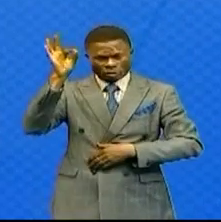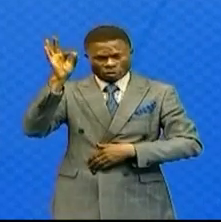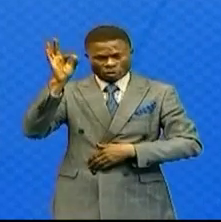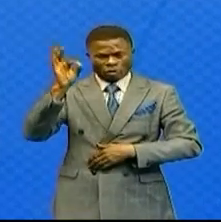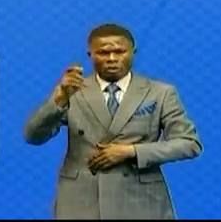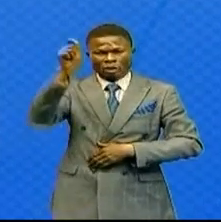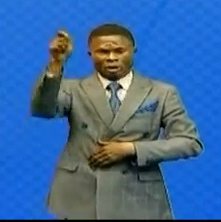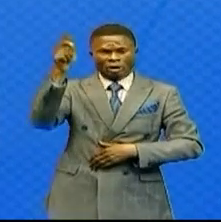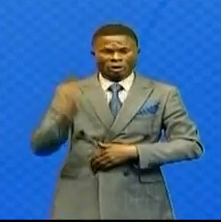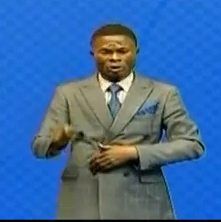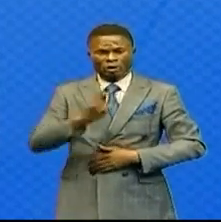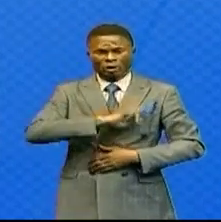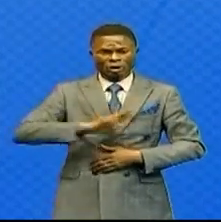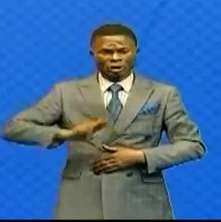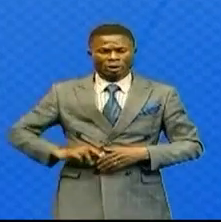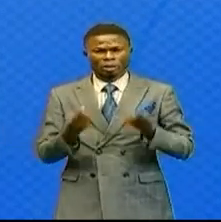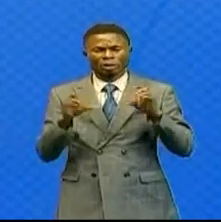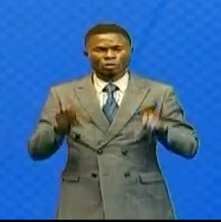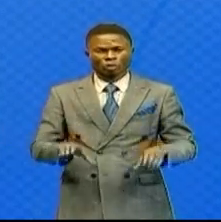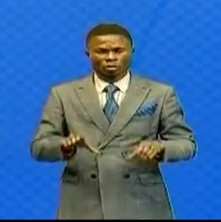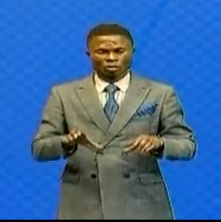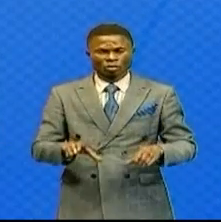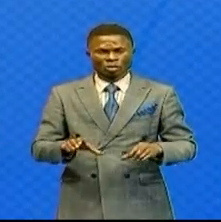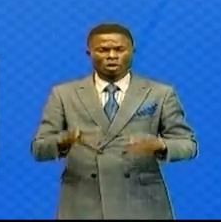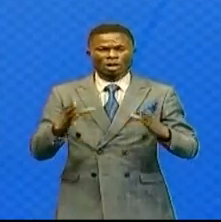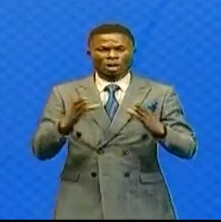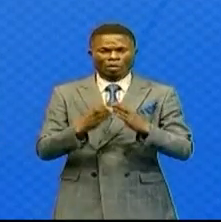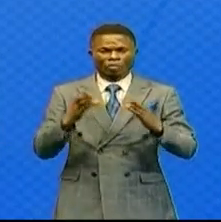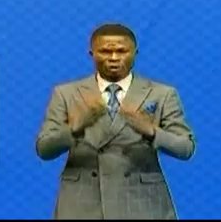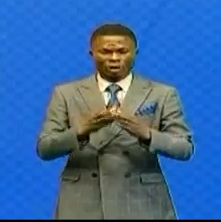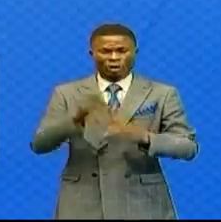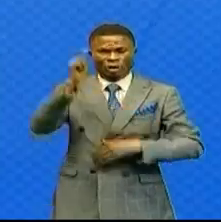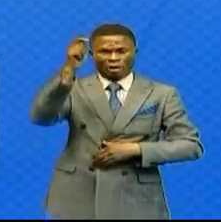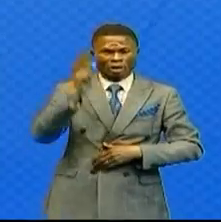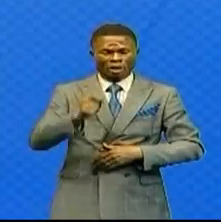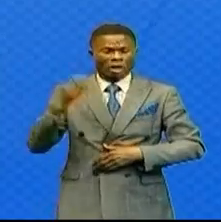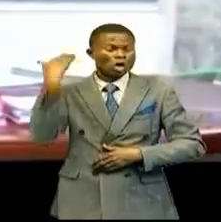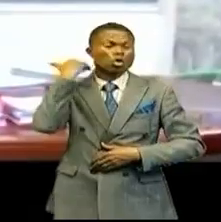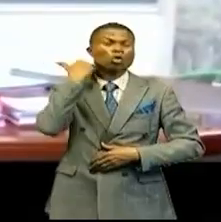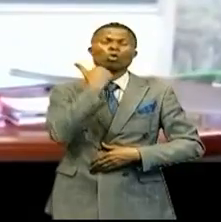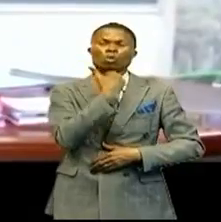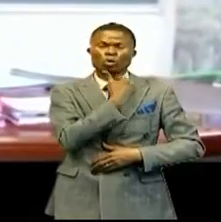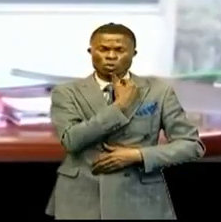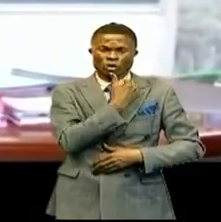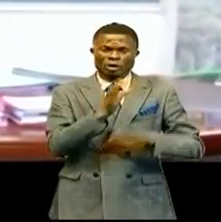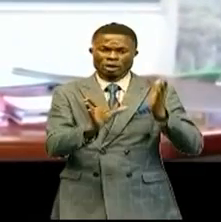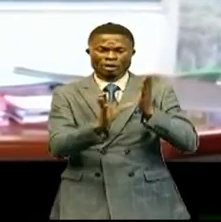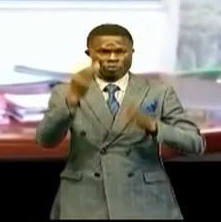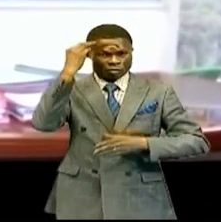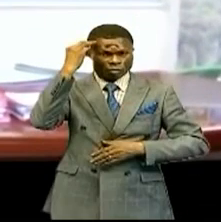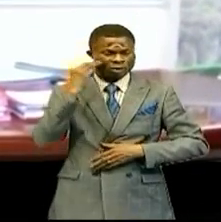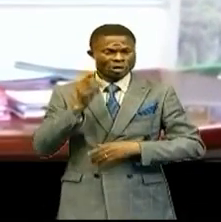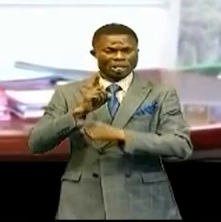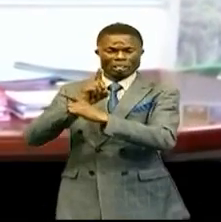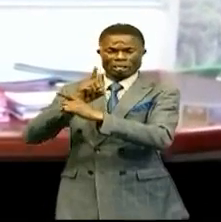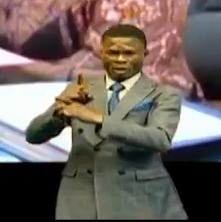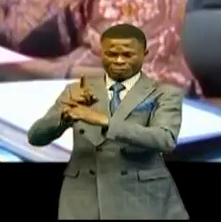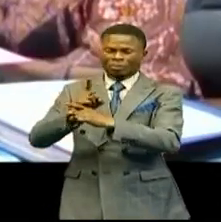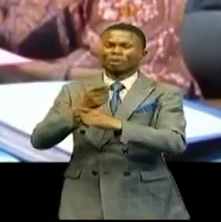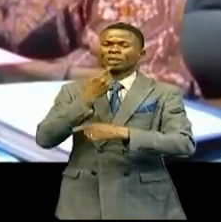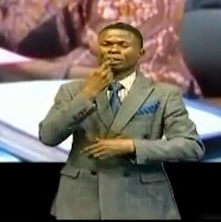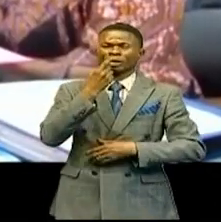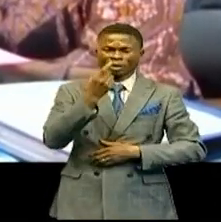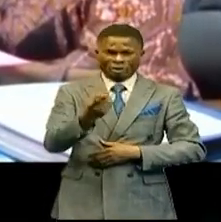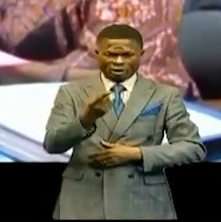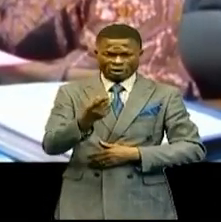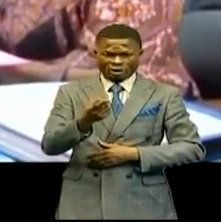forces armées de la République démocratique du Congo et l'armée ougandaise, la vice-ministre de la Défense a souligné